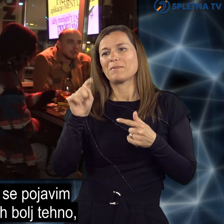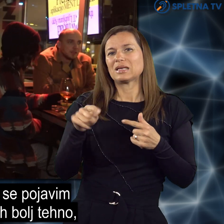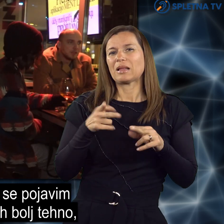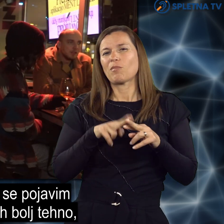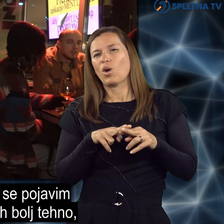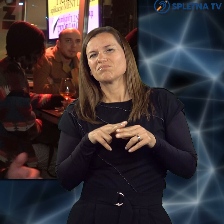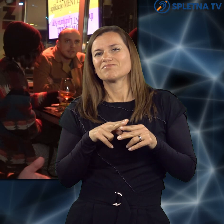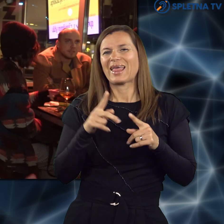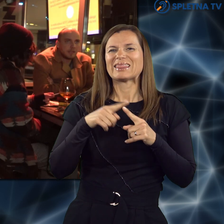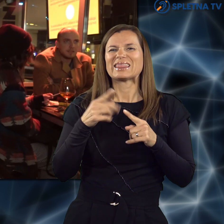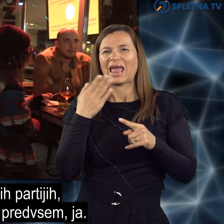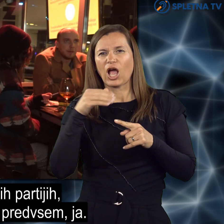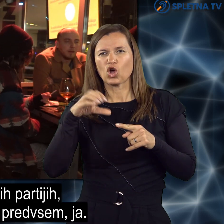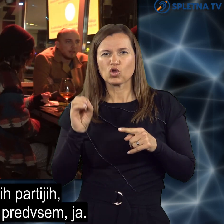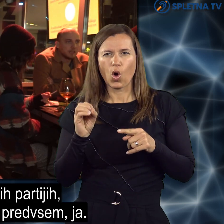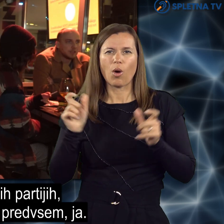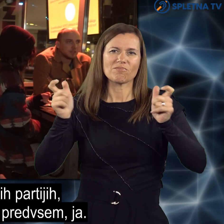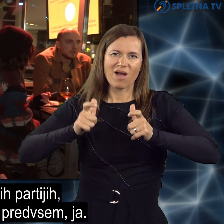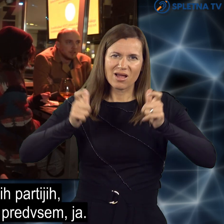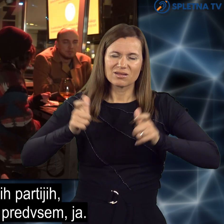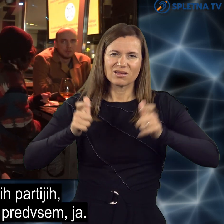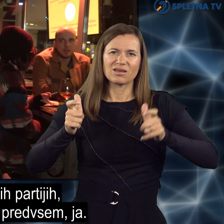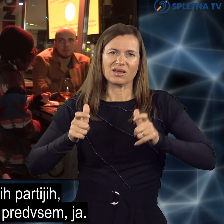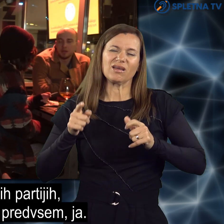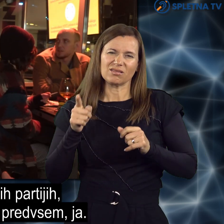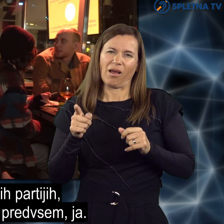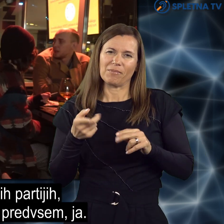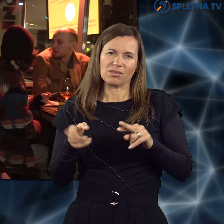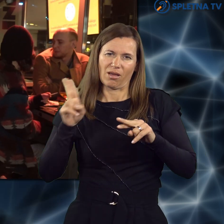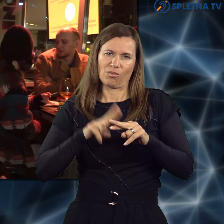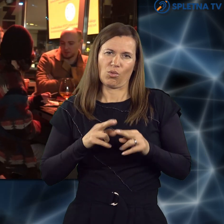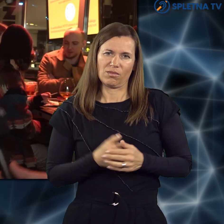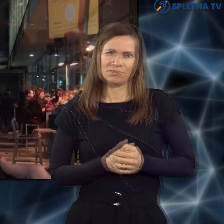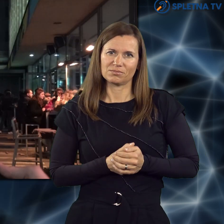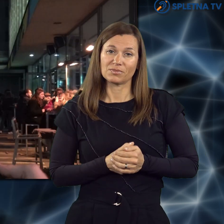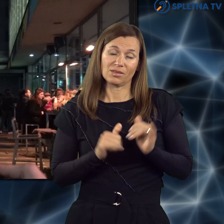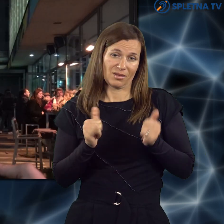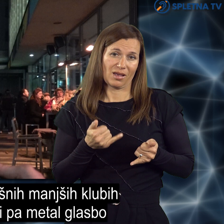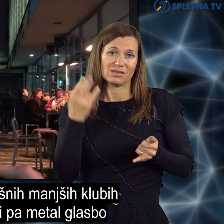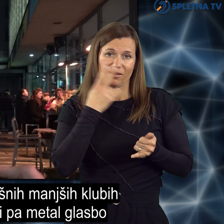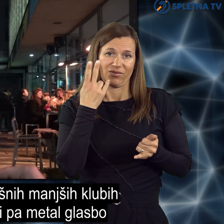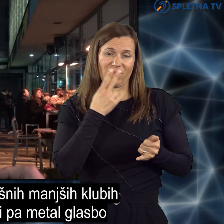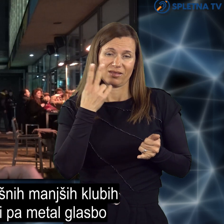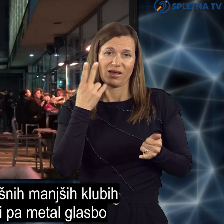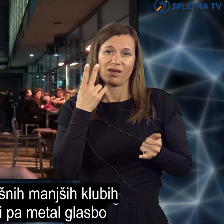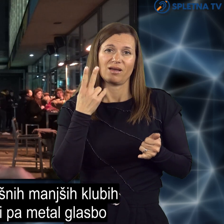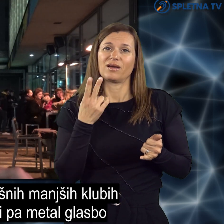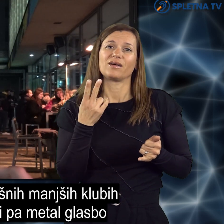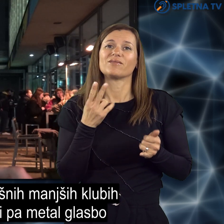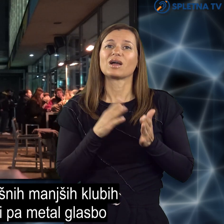tehno, nekih teh partijih, eventih, tam predvsem, ja. Ja, seveda v